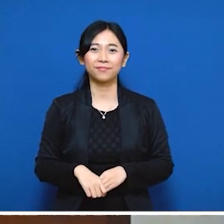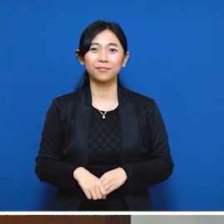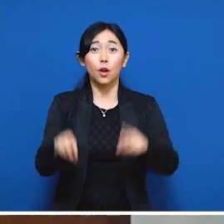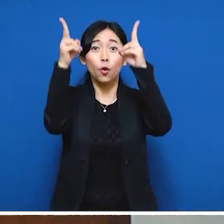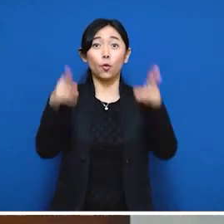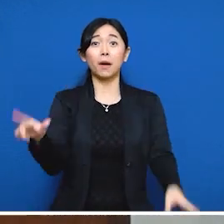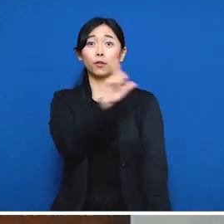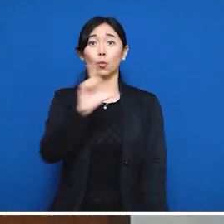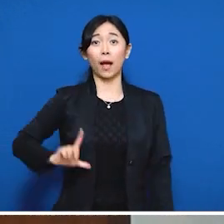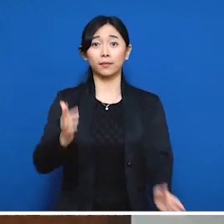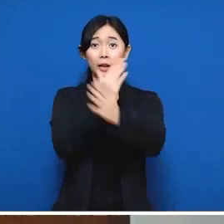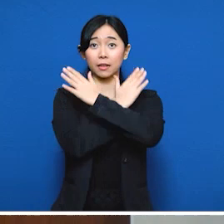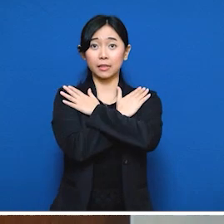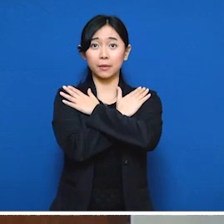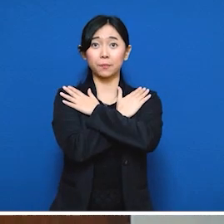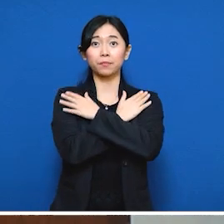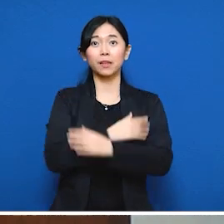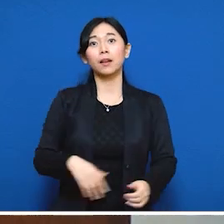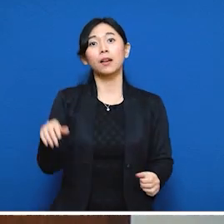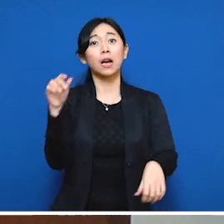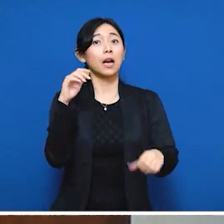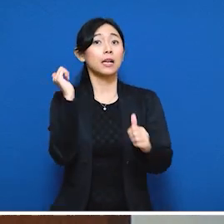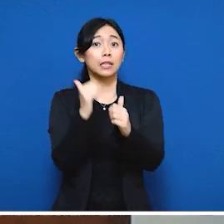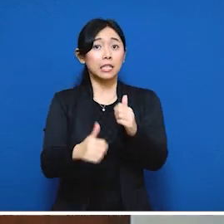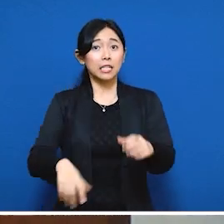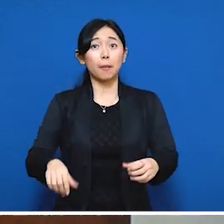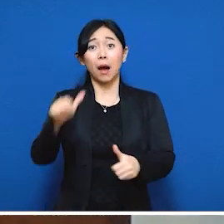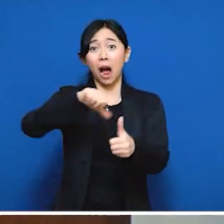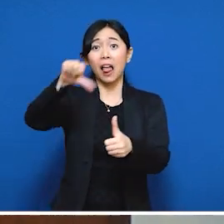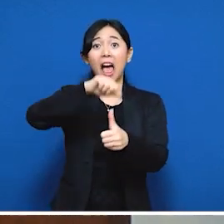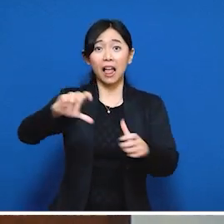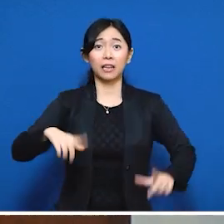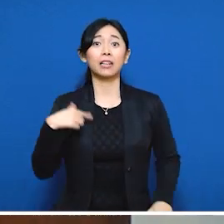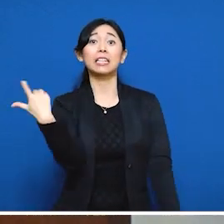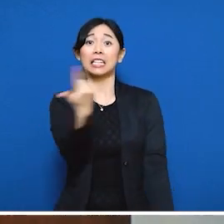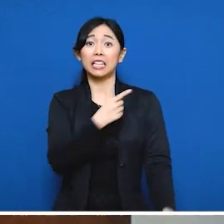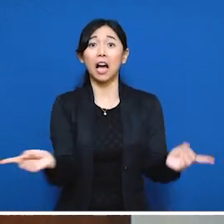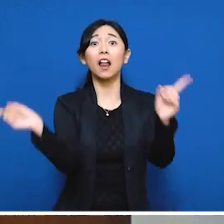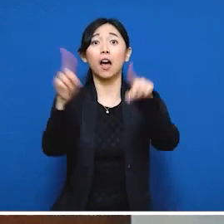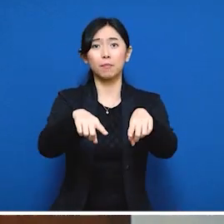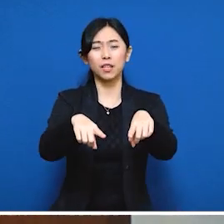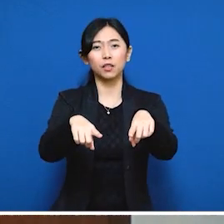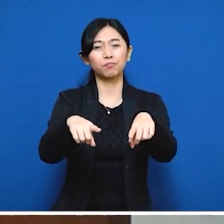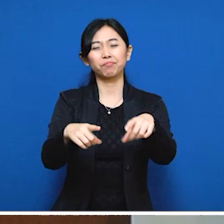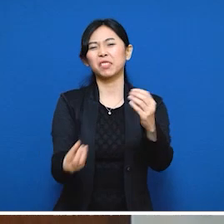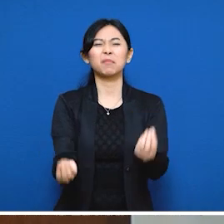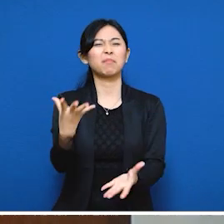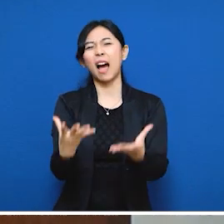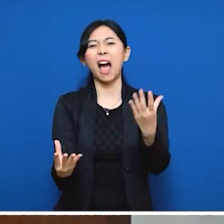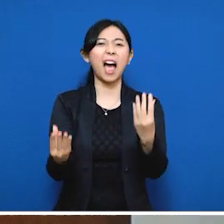Umat Tuhan yang terkasih, setiap peristiwa hidup yang kita alami menorehkan beragam